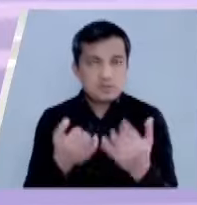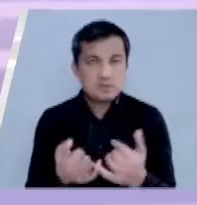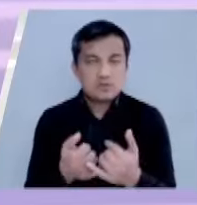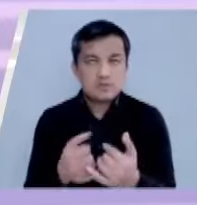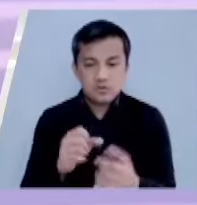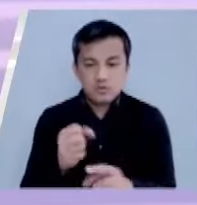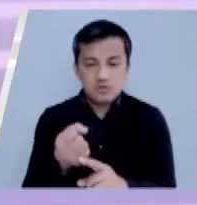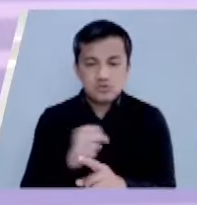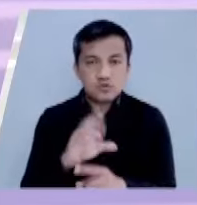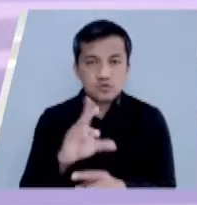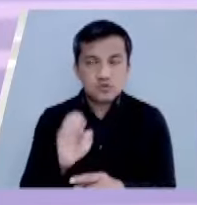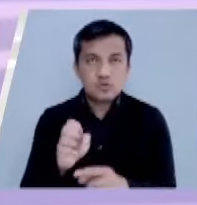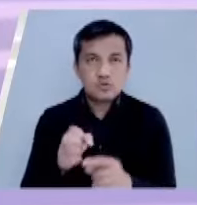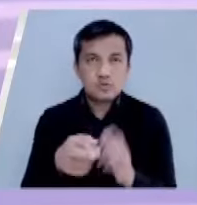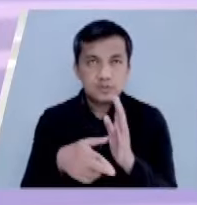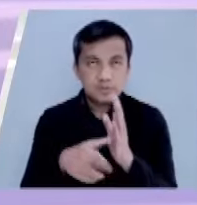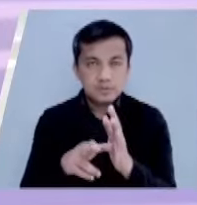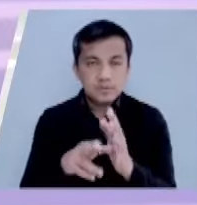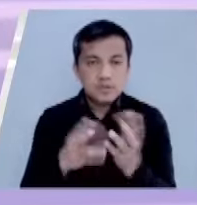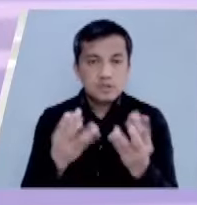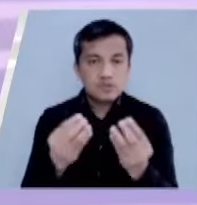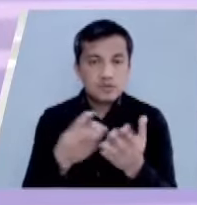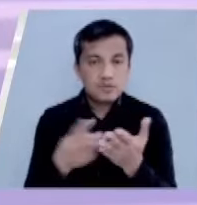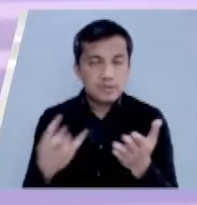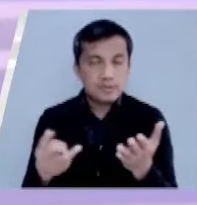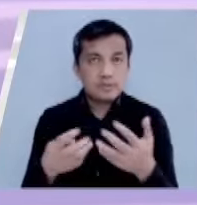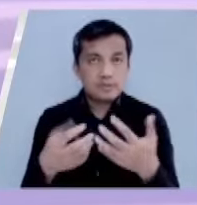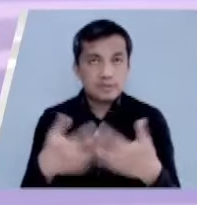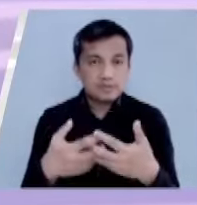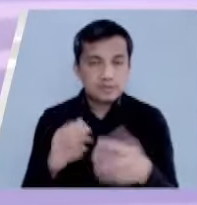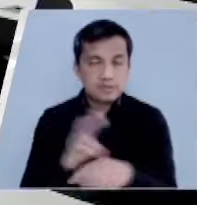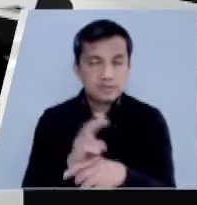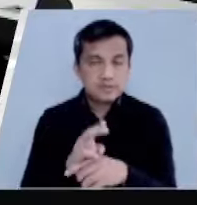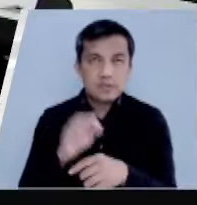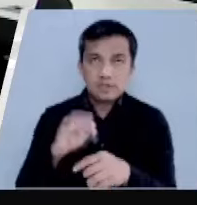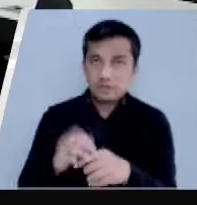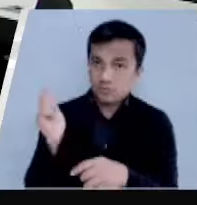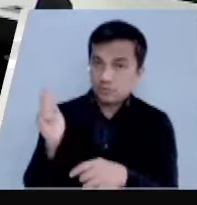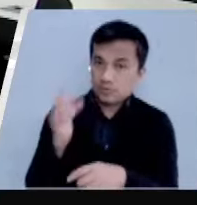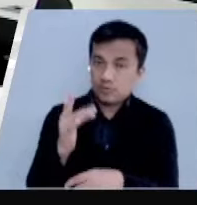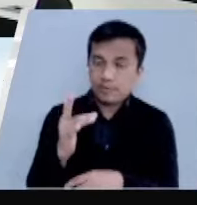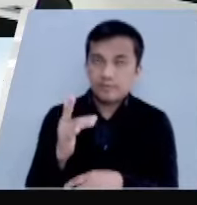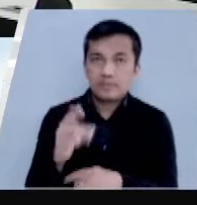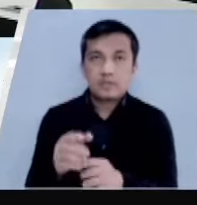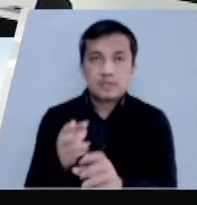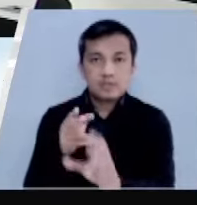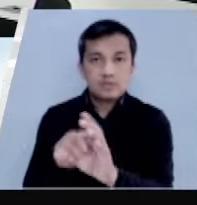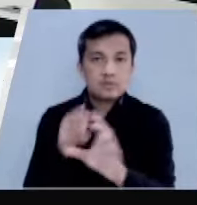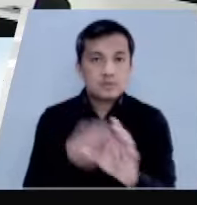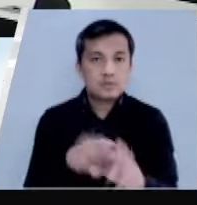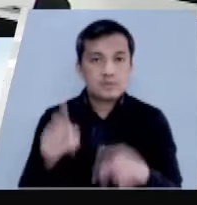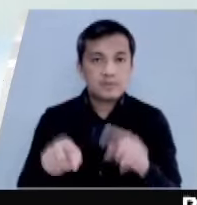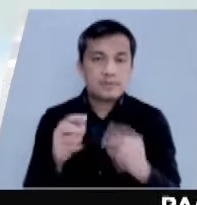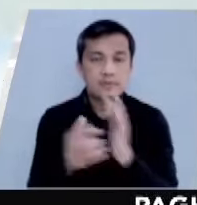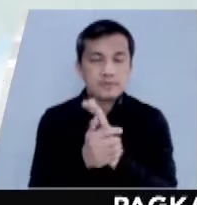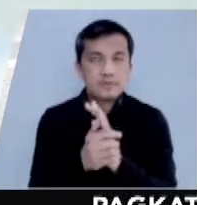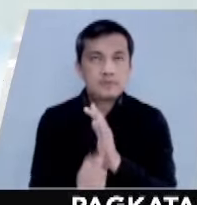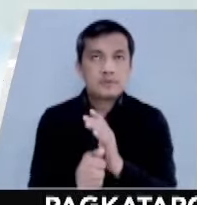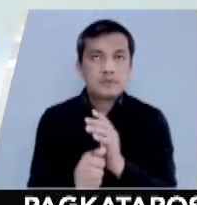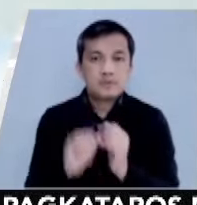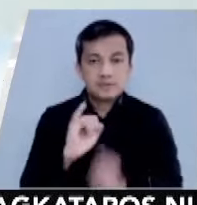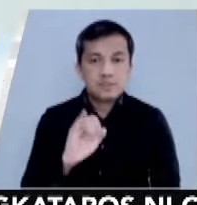sa software ng mga makina na gagamitin sa eleksyon 2025. Nilahukan ng iba't ibang eksperto sa information